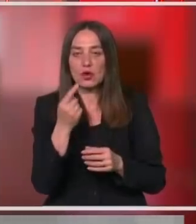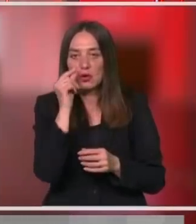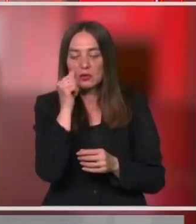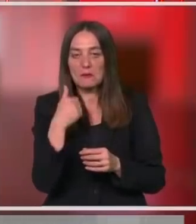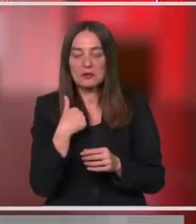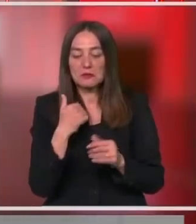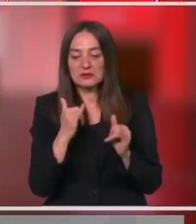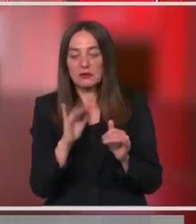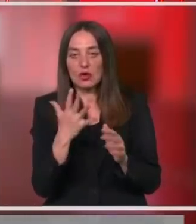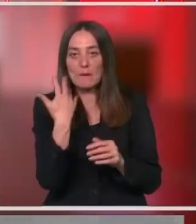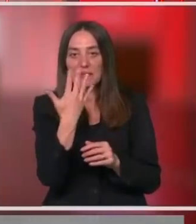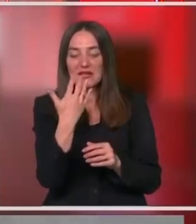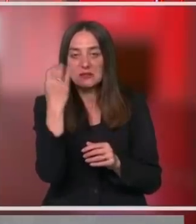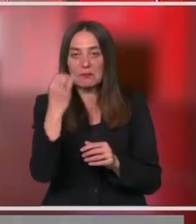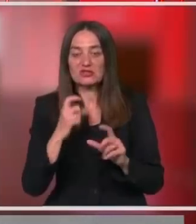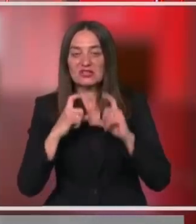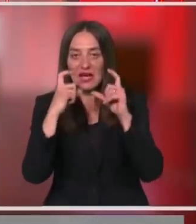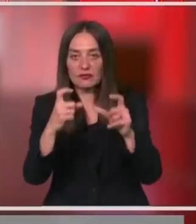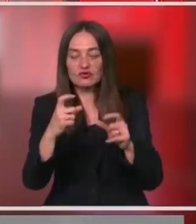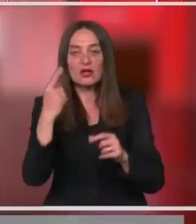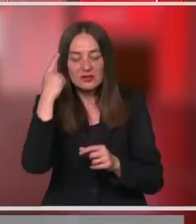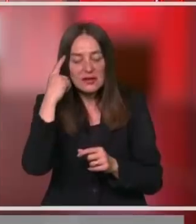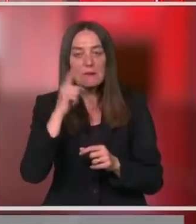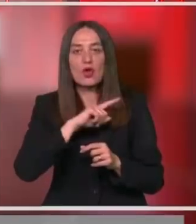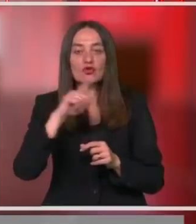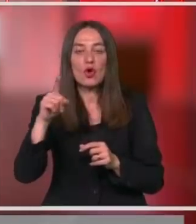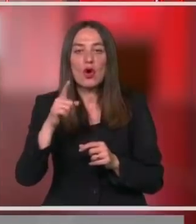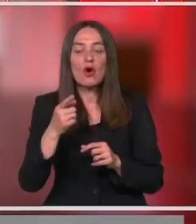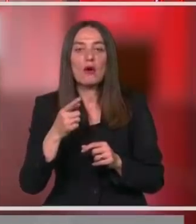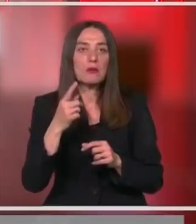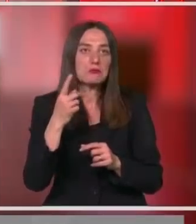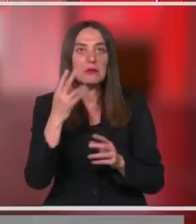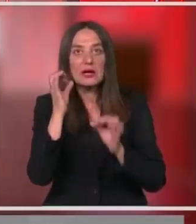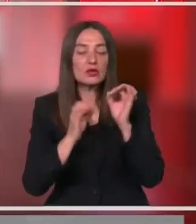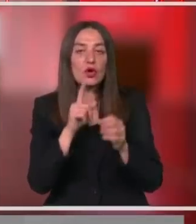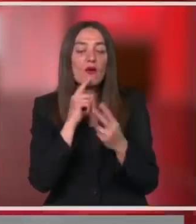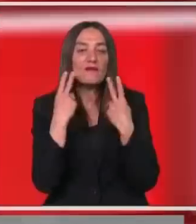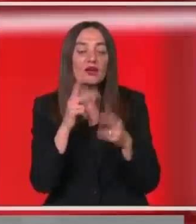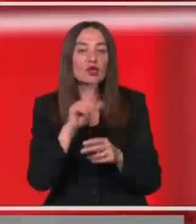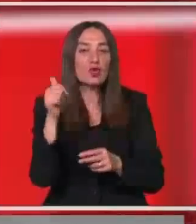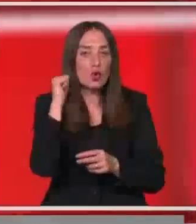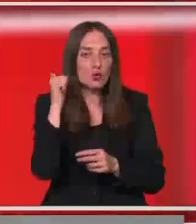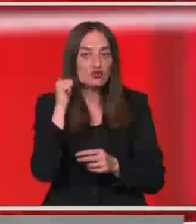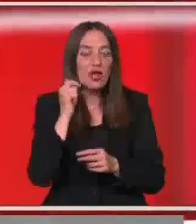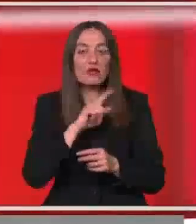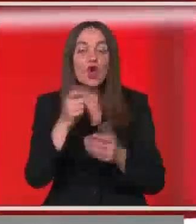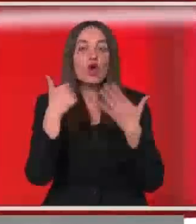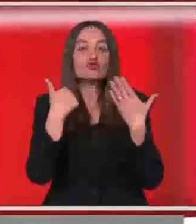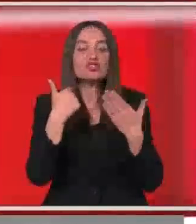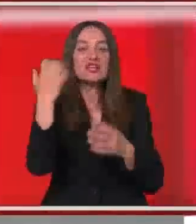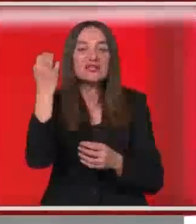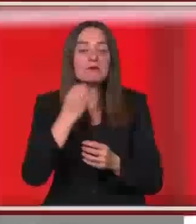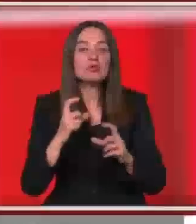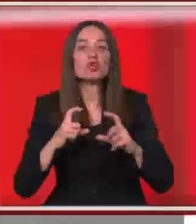negdje na 50% zaduženosti. Znamo da je po kriterijima koji su važili do juče do